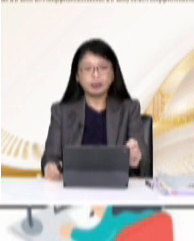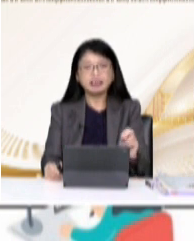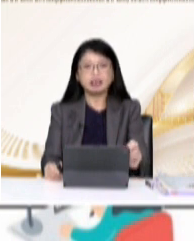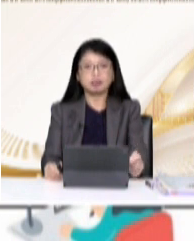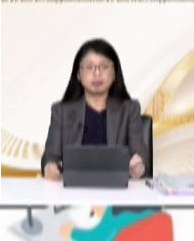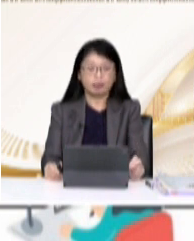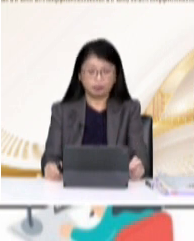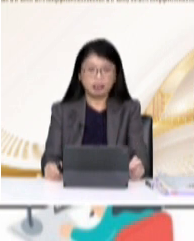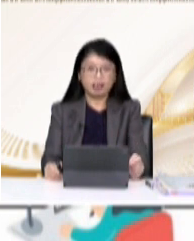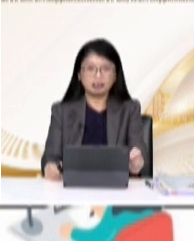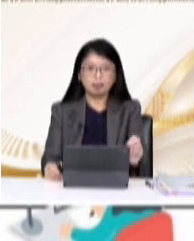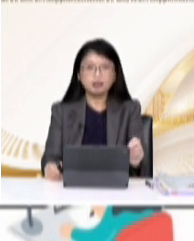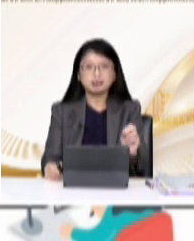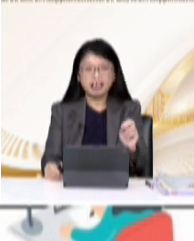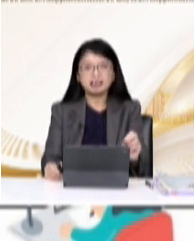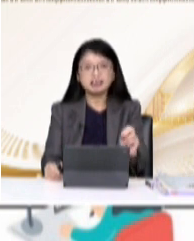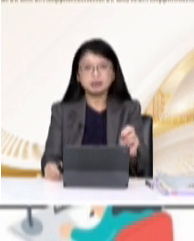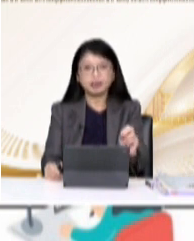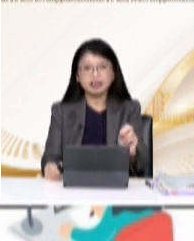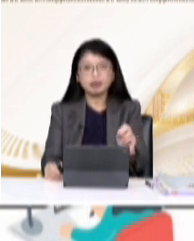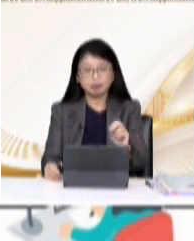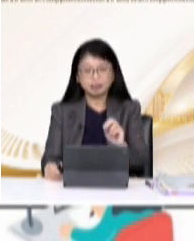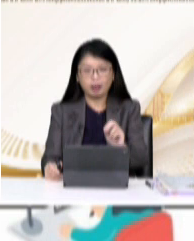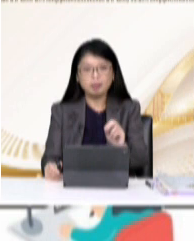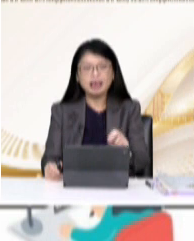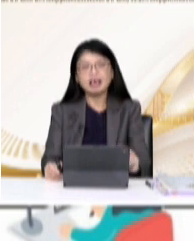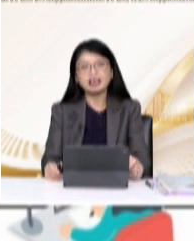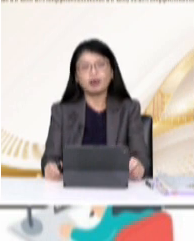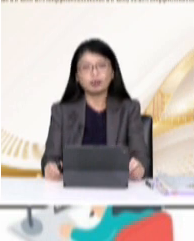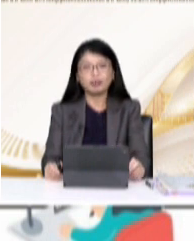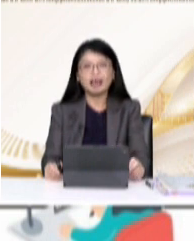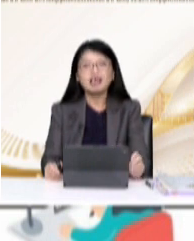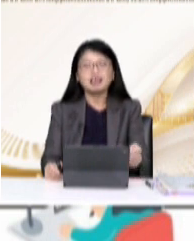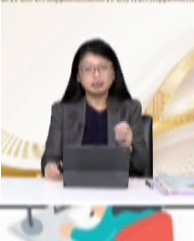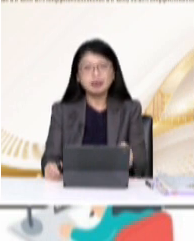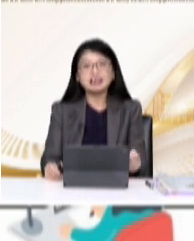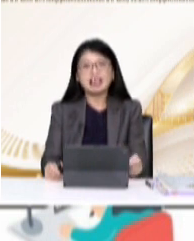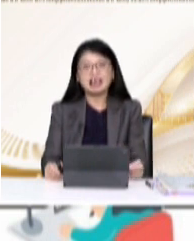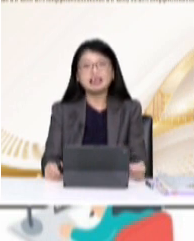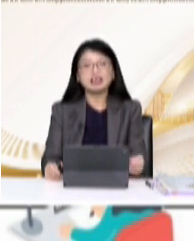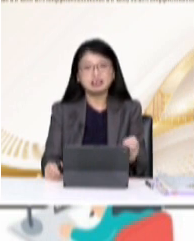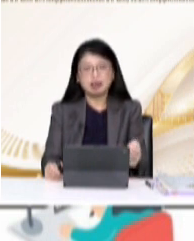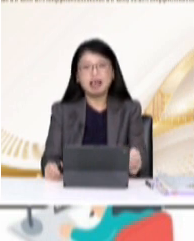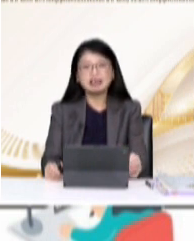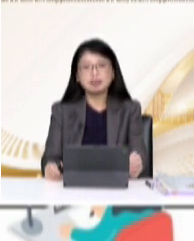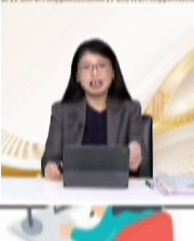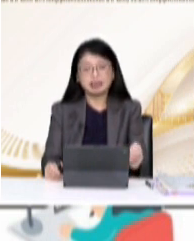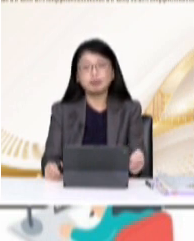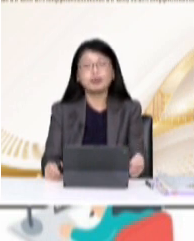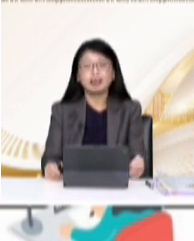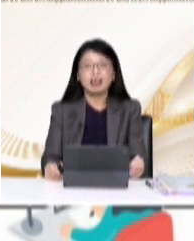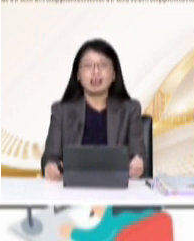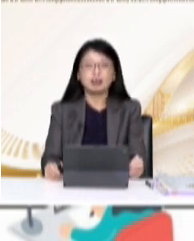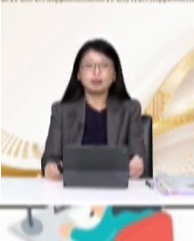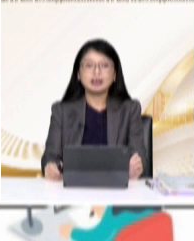ะส่วนที่เกี่ยวกับของเฉพาะงานที่ส่วนที่เกี่ยวกับเฉพาะอำนาจหน้าที่ของตนเนี่ยรัฐมนตรีแต่ละท่านท่านก็สามารถที่จะประกาศกำหน